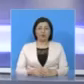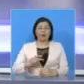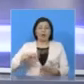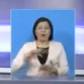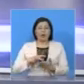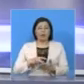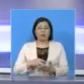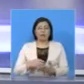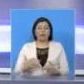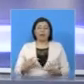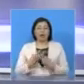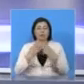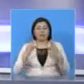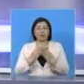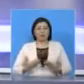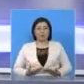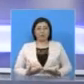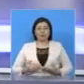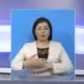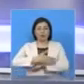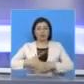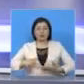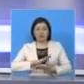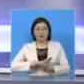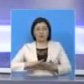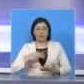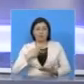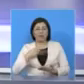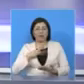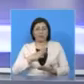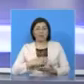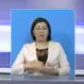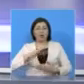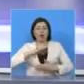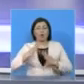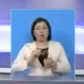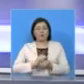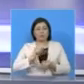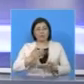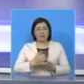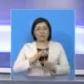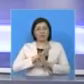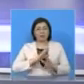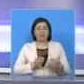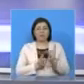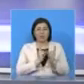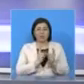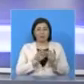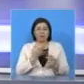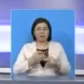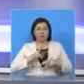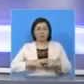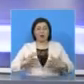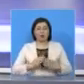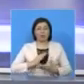Қаладағы Астана ауданының тұрғындары көше тазалығына көңілі толмайды. Қоқыс жәшіктері уақытылы тазаланбайды деп жиі шағым айтады. Аталған